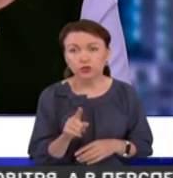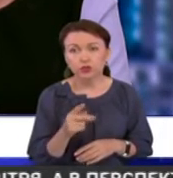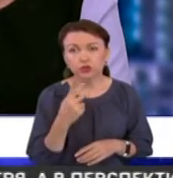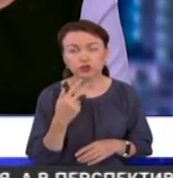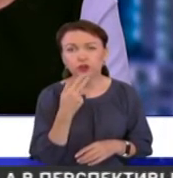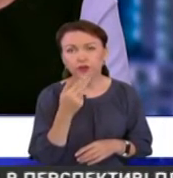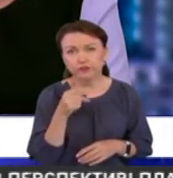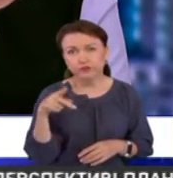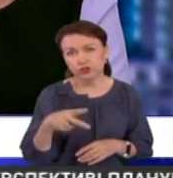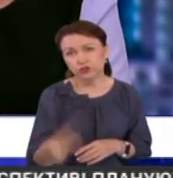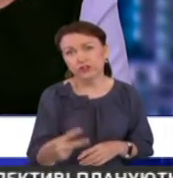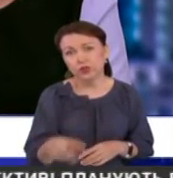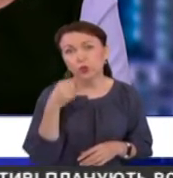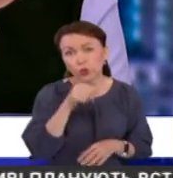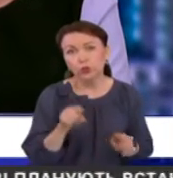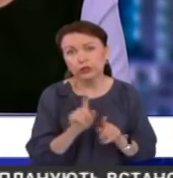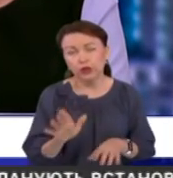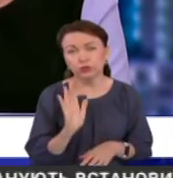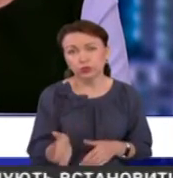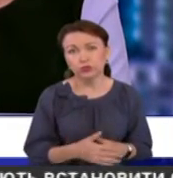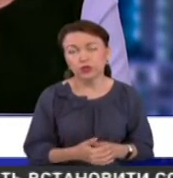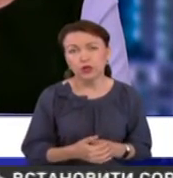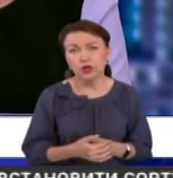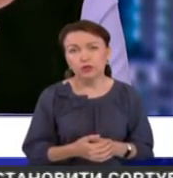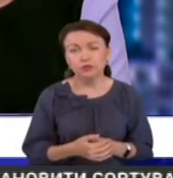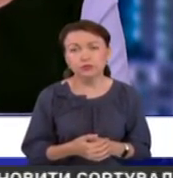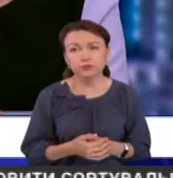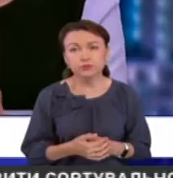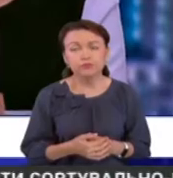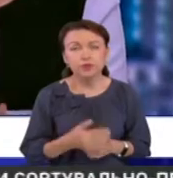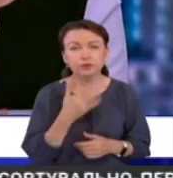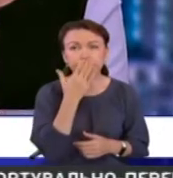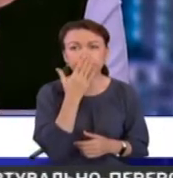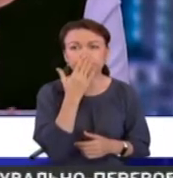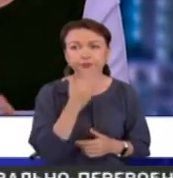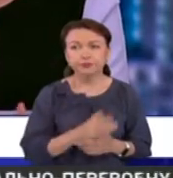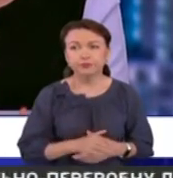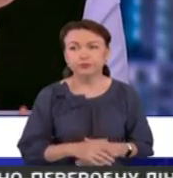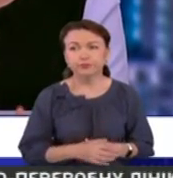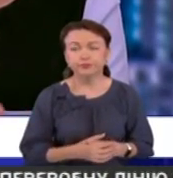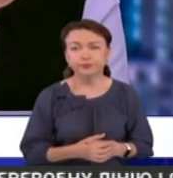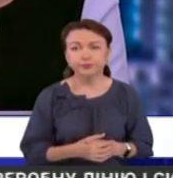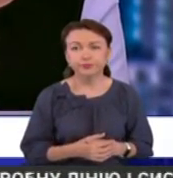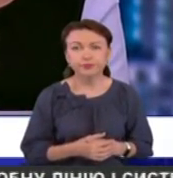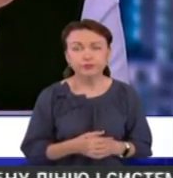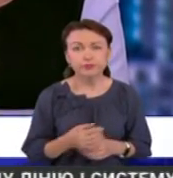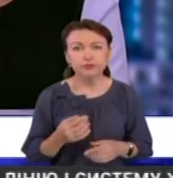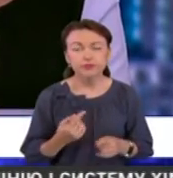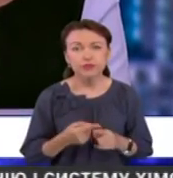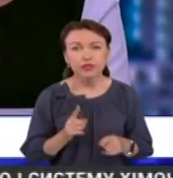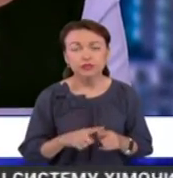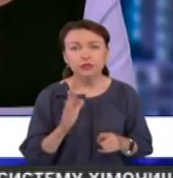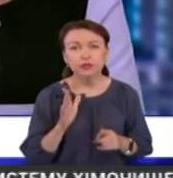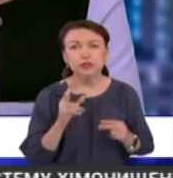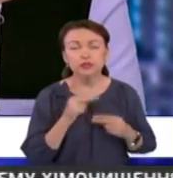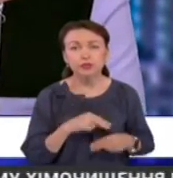червня 2020 року це повинно запрацювати, що вторинка запрацює. Тобто з цим питанням, який наша додзвонювачка зверталася, воно запрацює